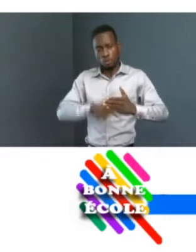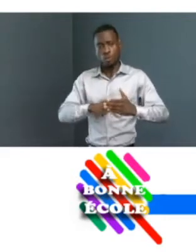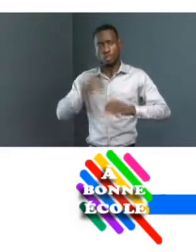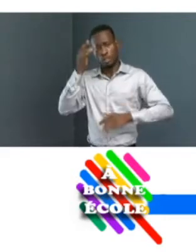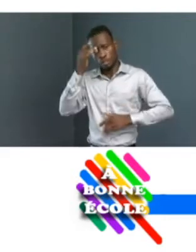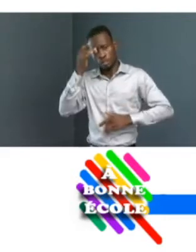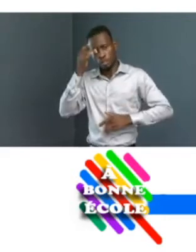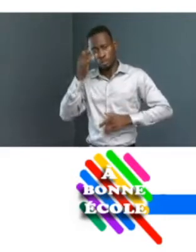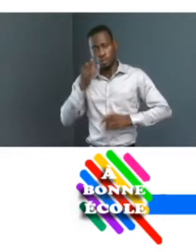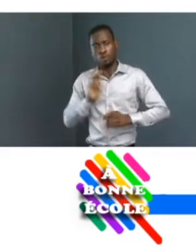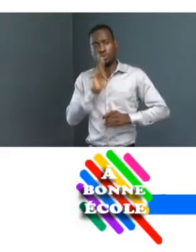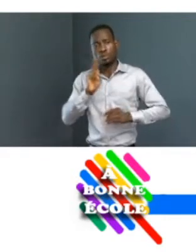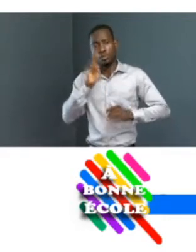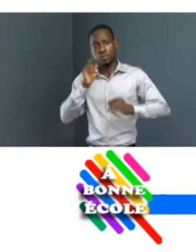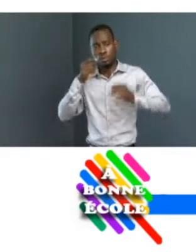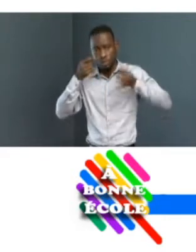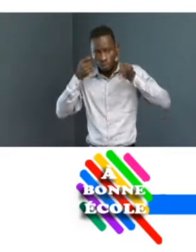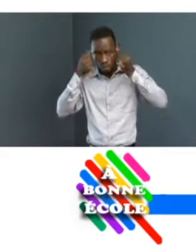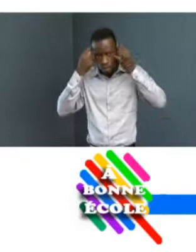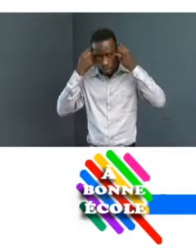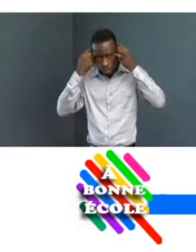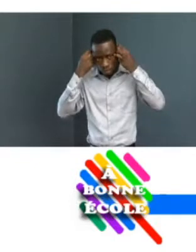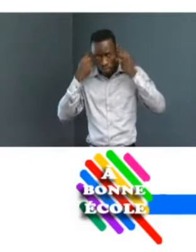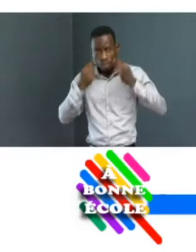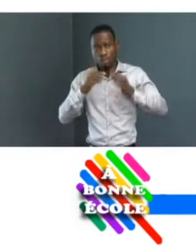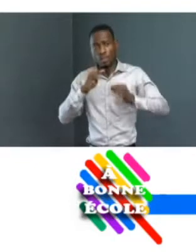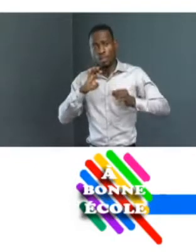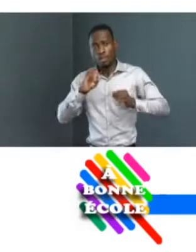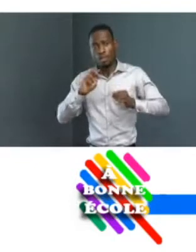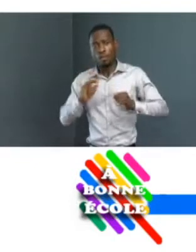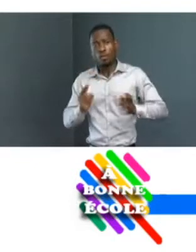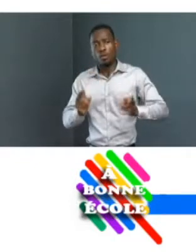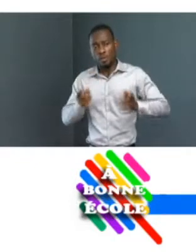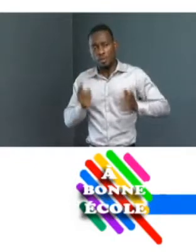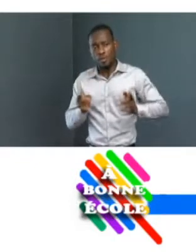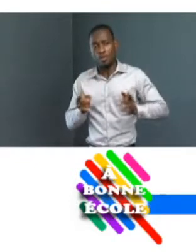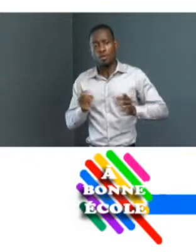à bord épais ou à des verres